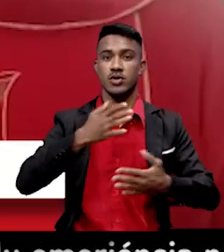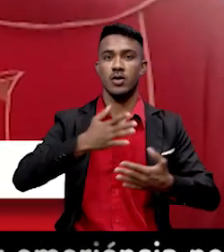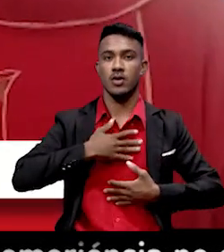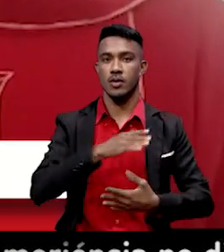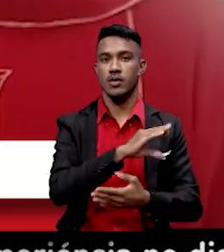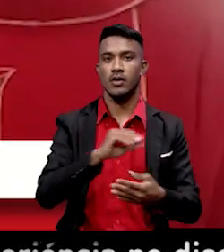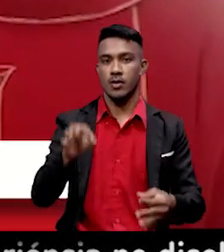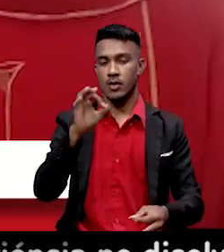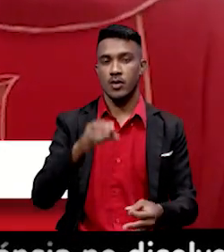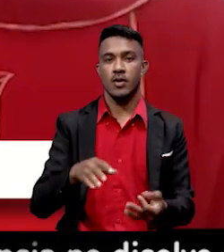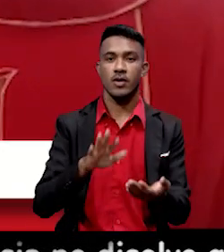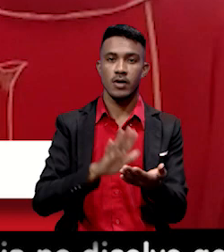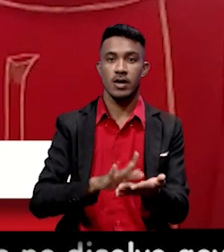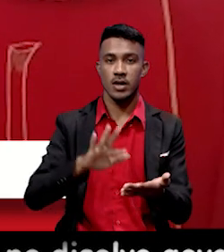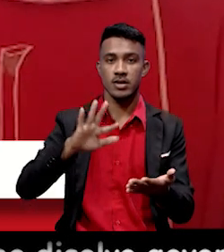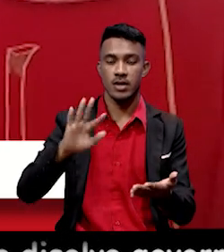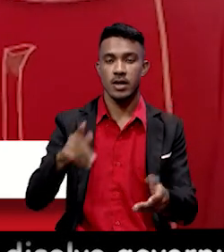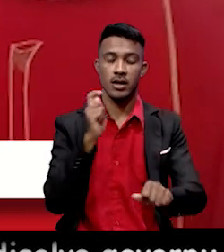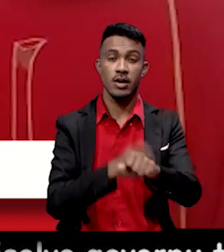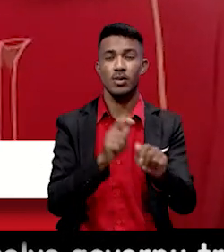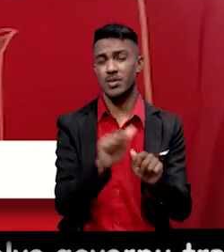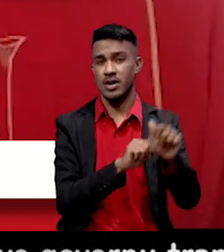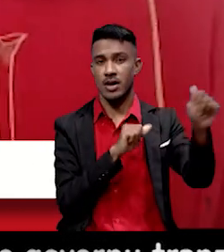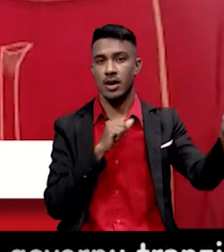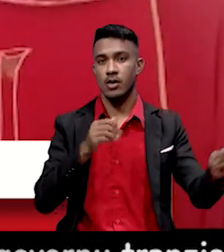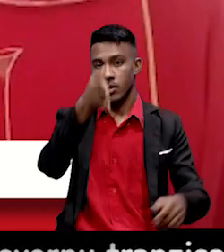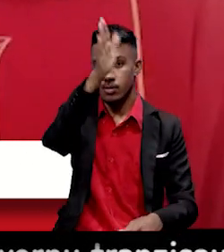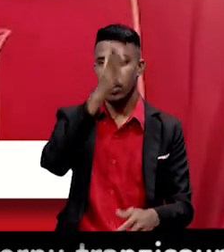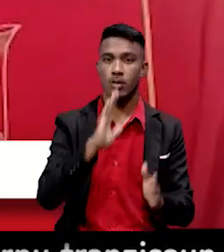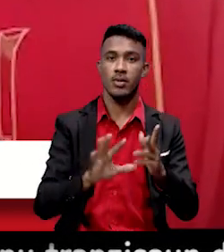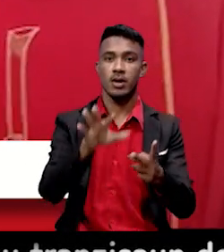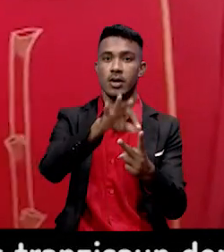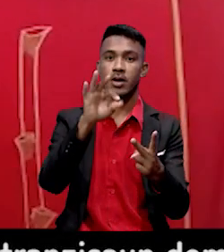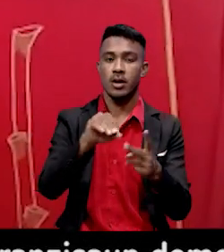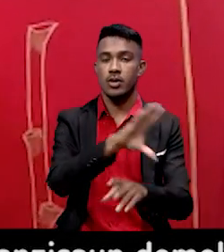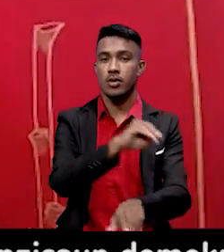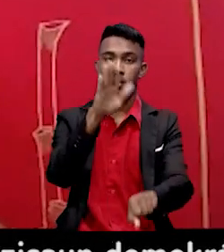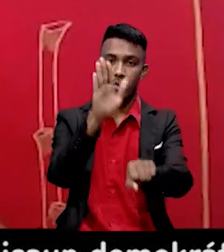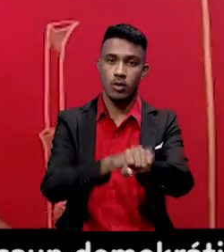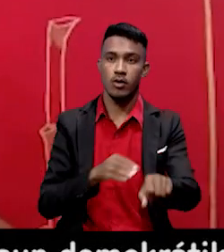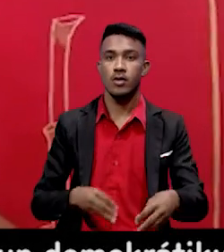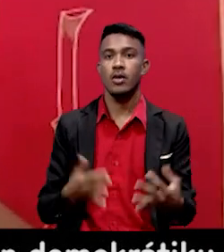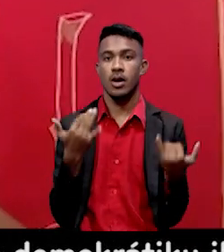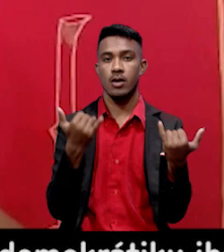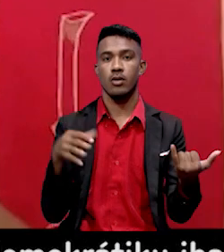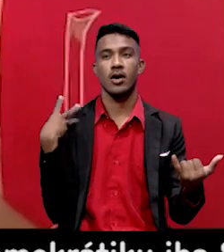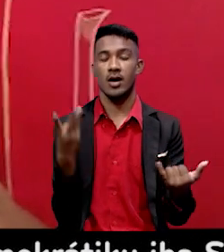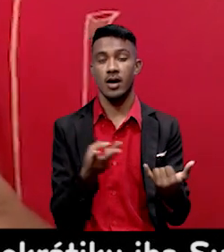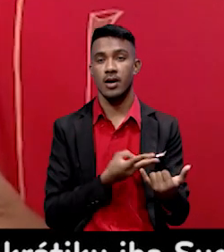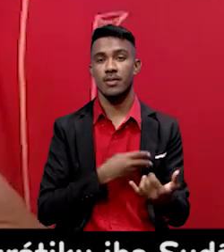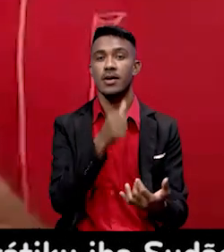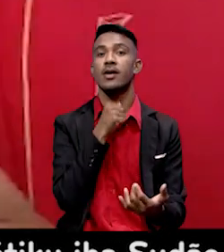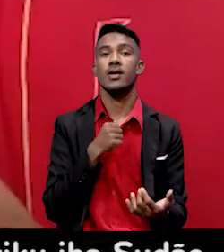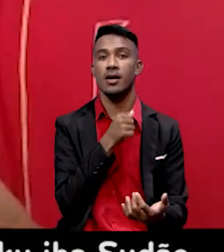sahaja nih. Ia tempun di Benaro, Maroma Kili, Maroma Golu, Ohin, Anya Tansi, jadi